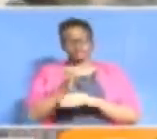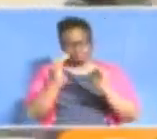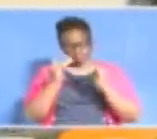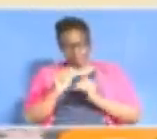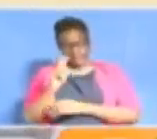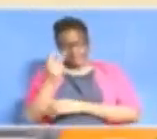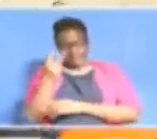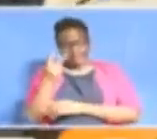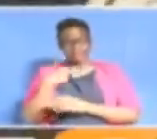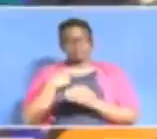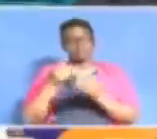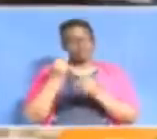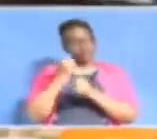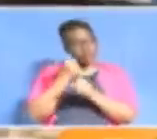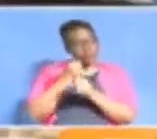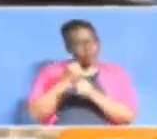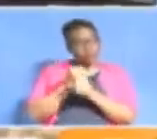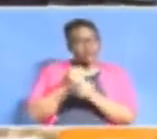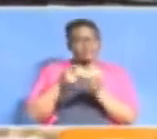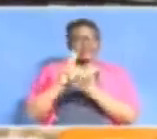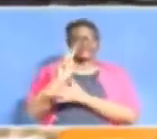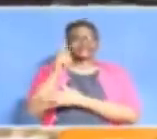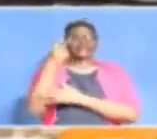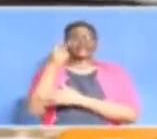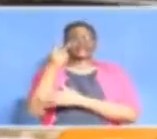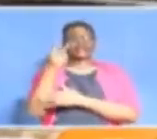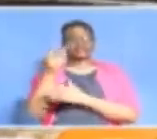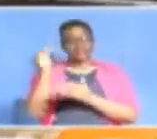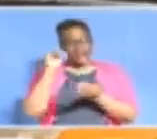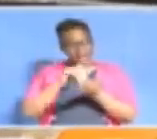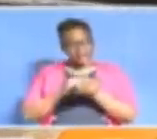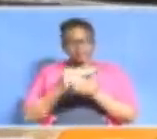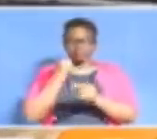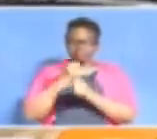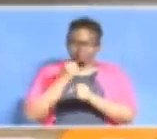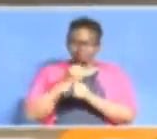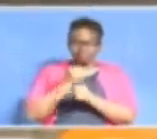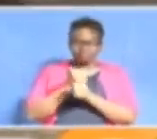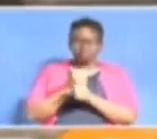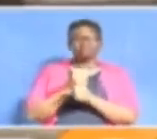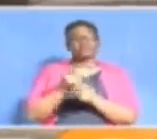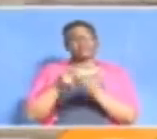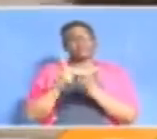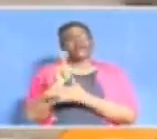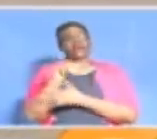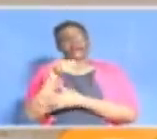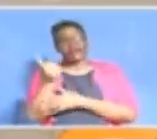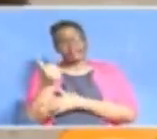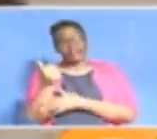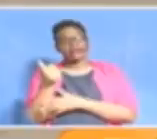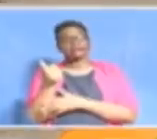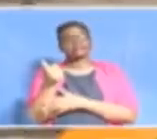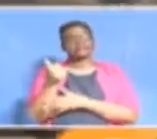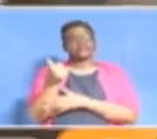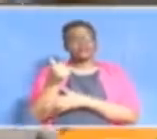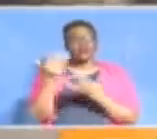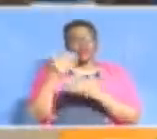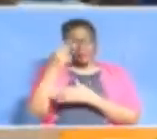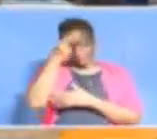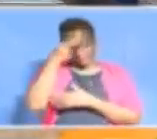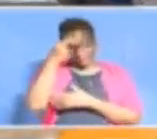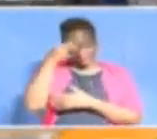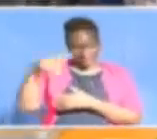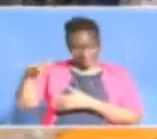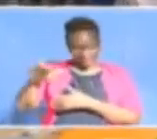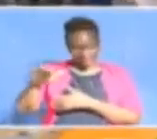akanunua mwingine nikafunganisha punda mbili. Zikaja zikaibiwa siku moja. Akaenda nikanunua mwingine huko Masaini.